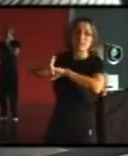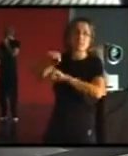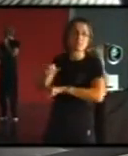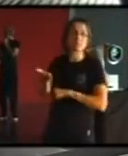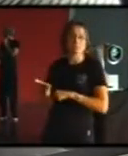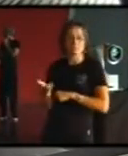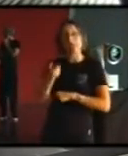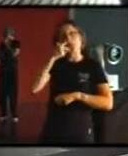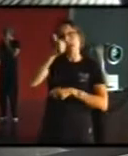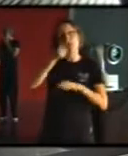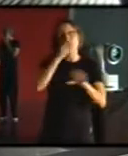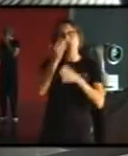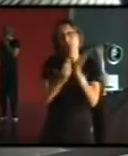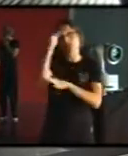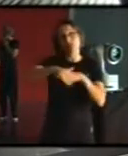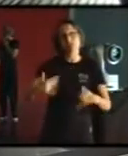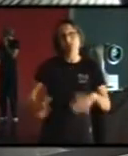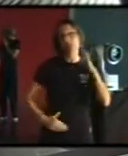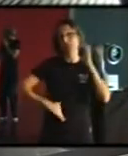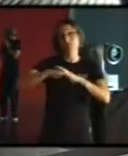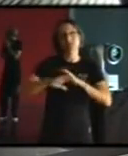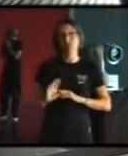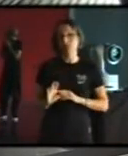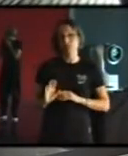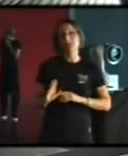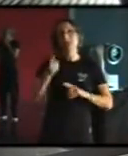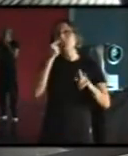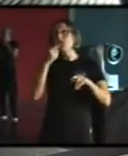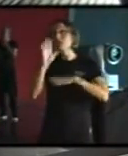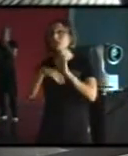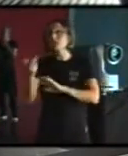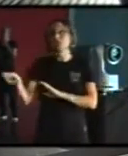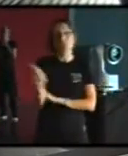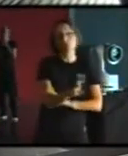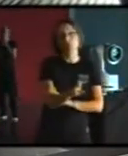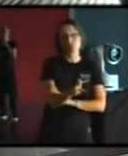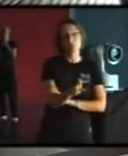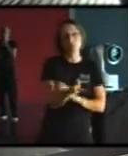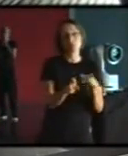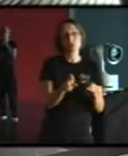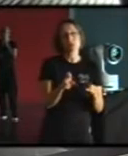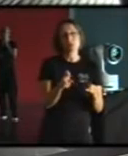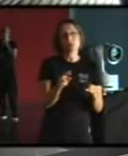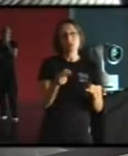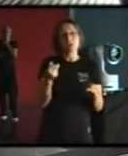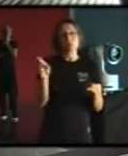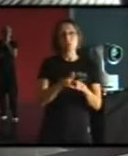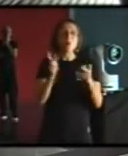qui était limité à un jour. Et en rentrant, on payait 20 marks changement